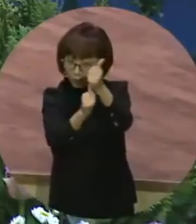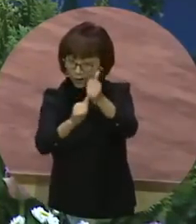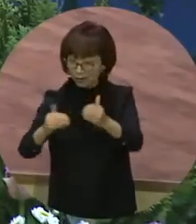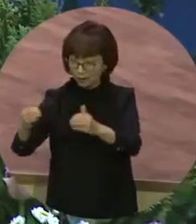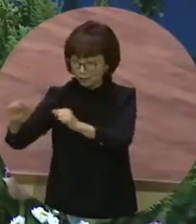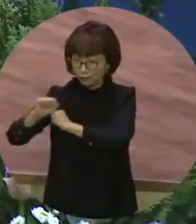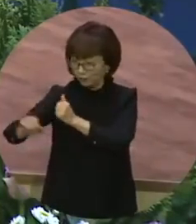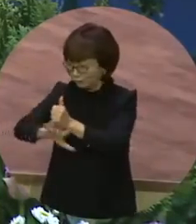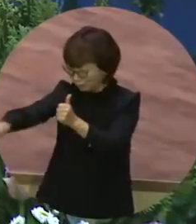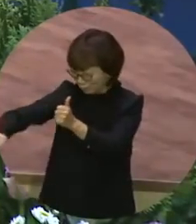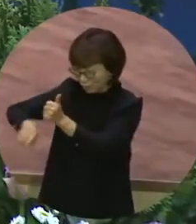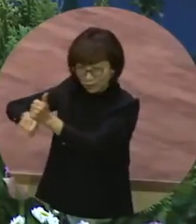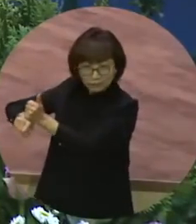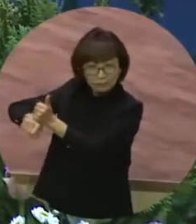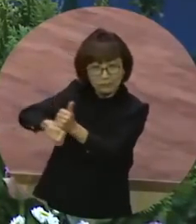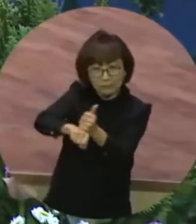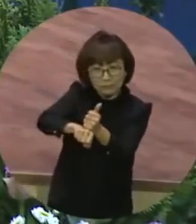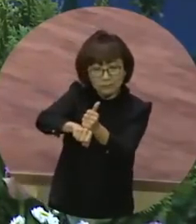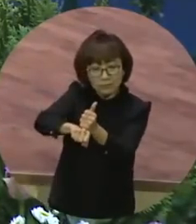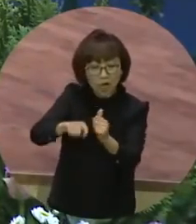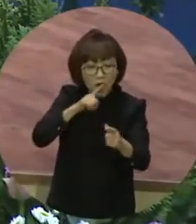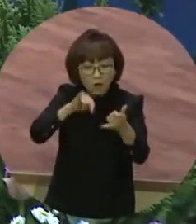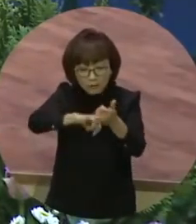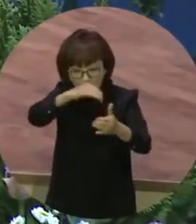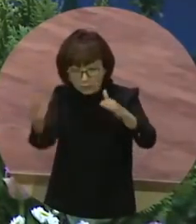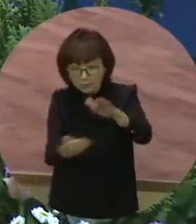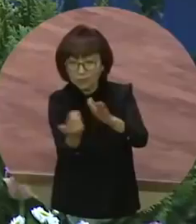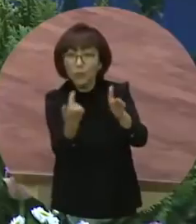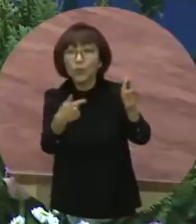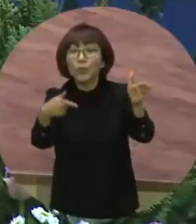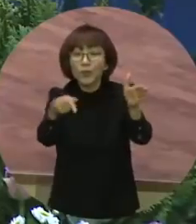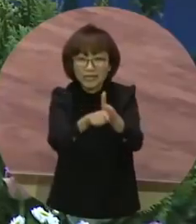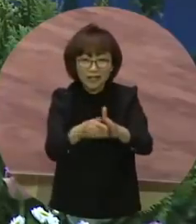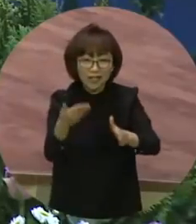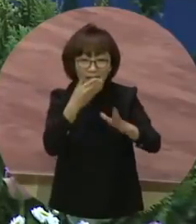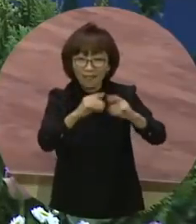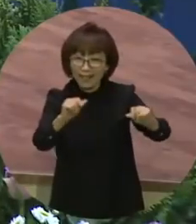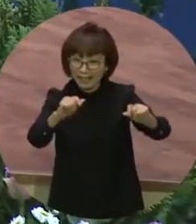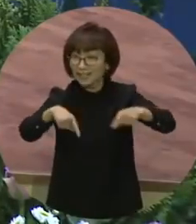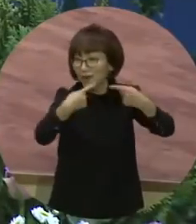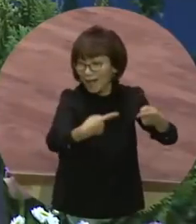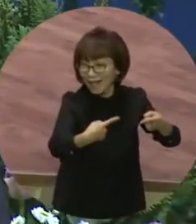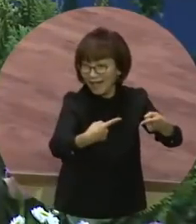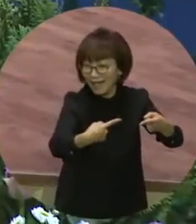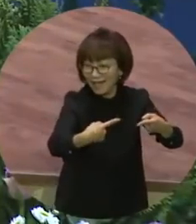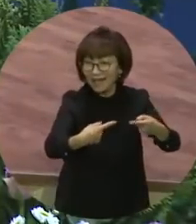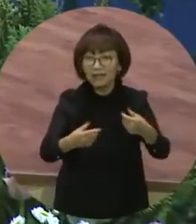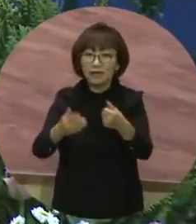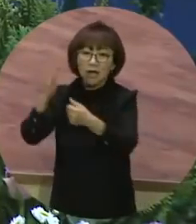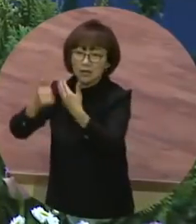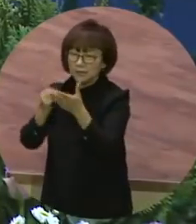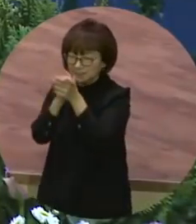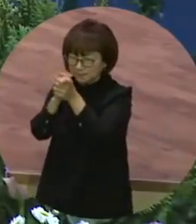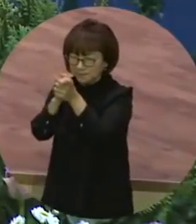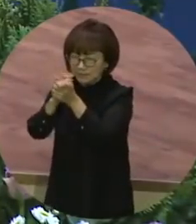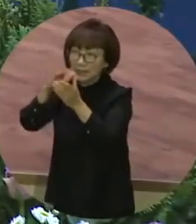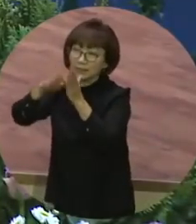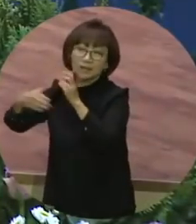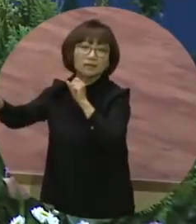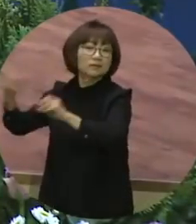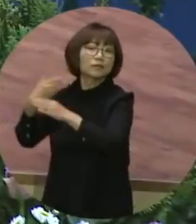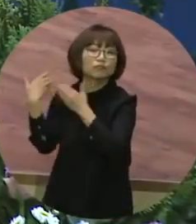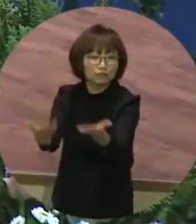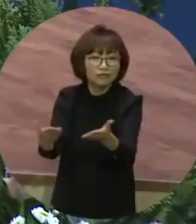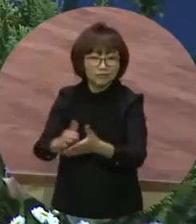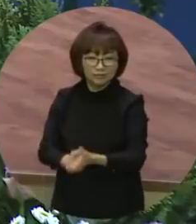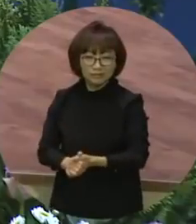가는 팀이기 때문에 그 사람이기 때문에 그 기도를 들어주신다는 거예요. 여러분이요, 여러분이 왜 나는